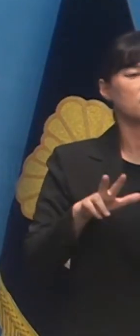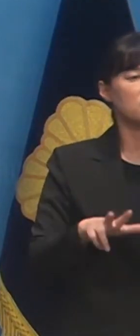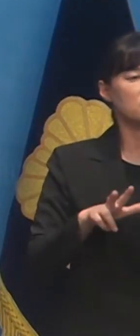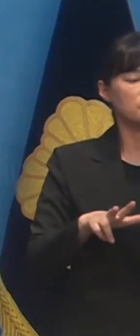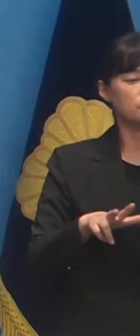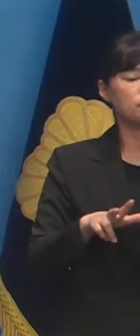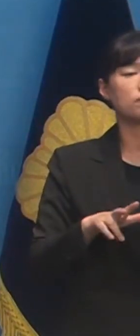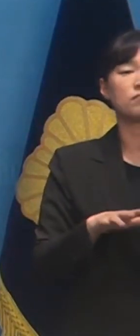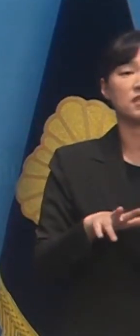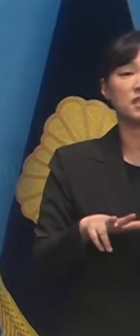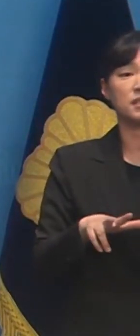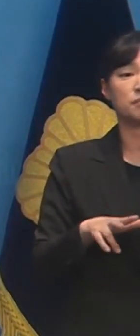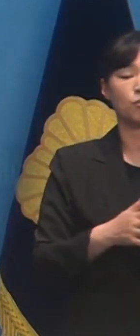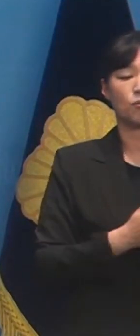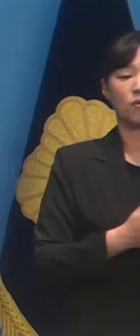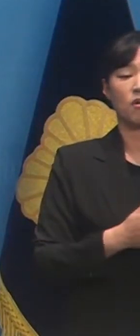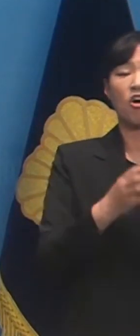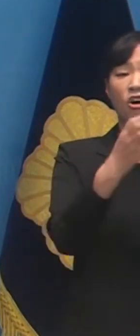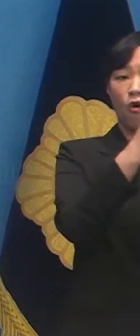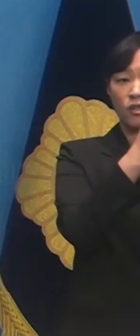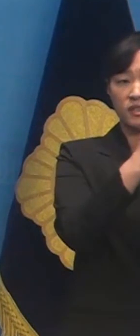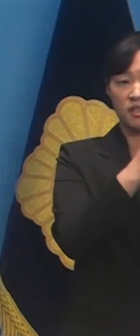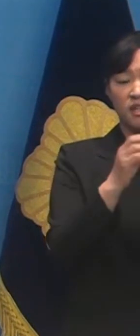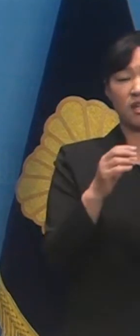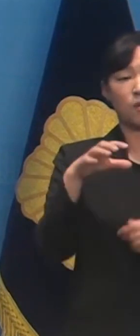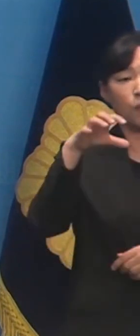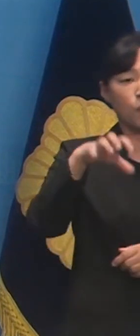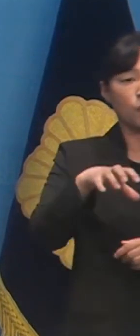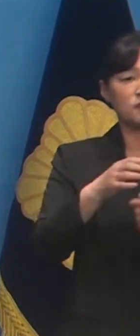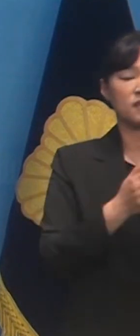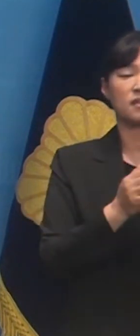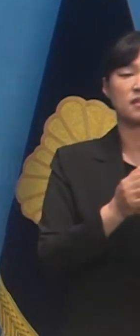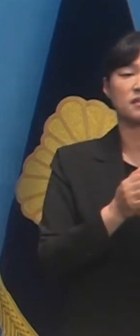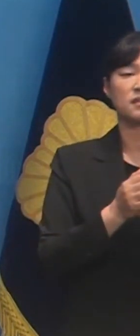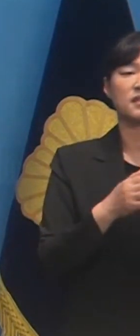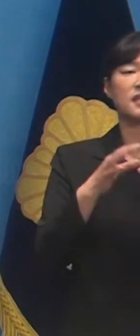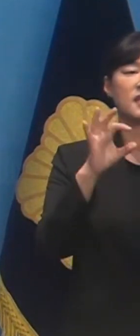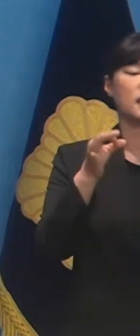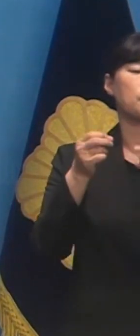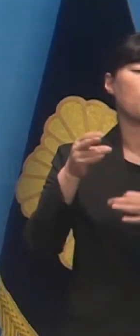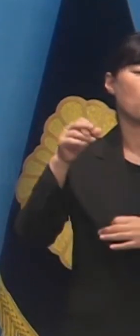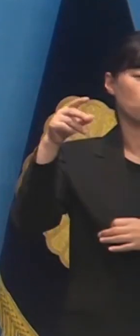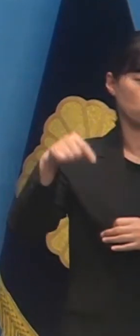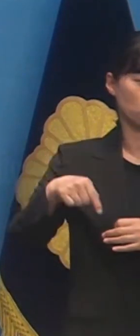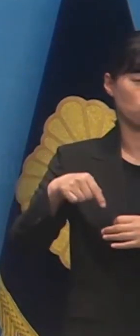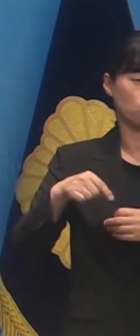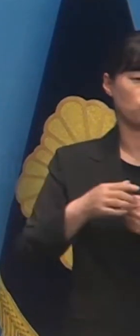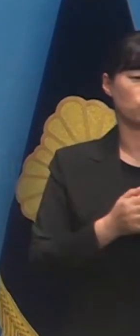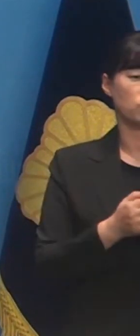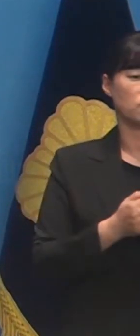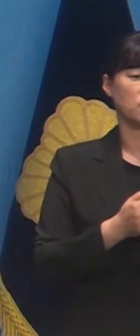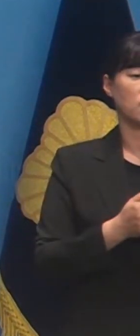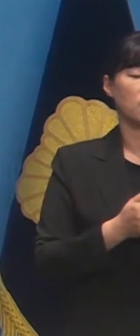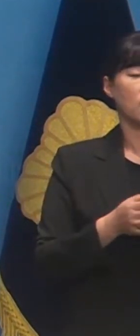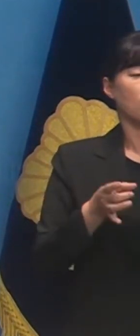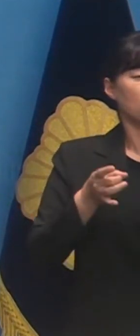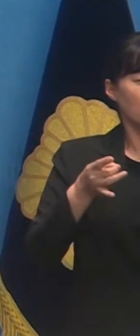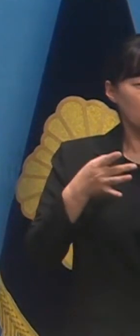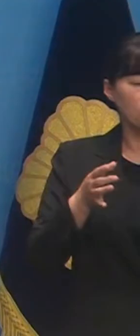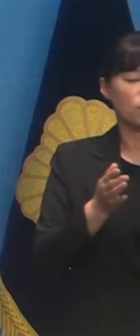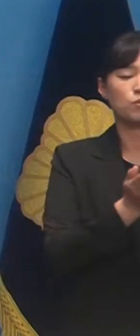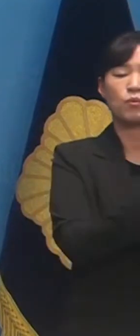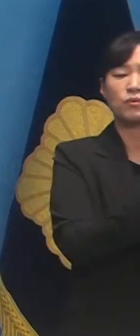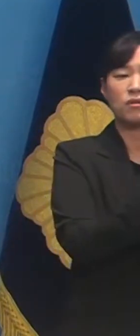지금 이 순간에도 거제 하나오션의 크레인 위에는 김영수 금속노조, 거제 통영